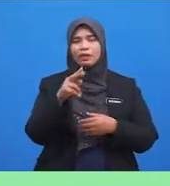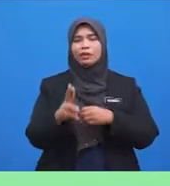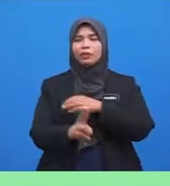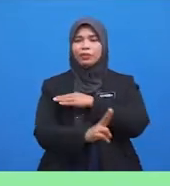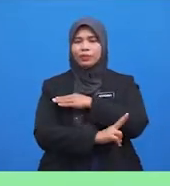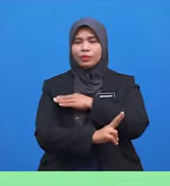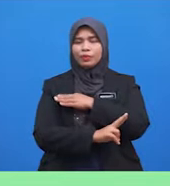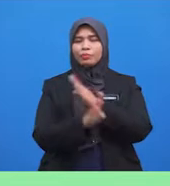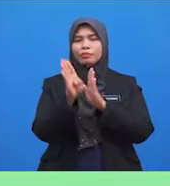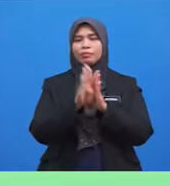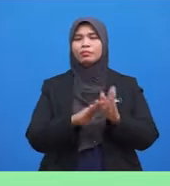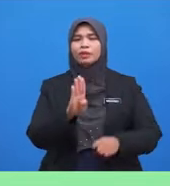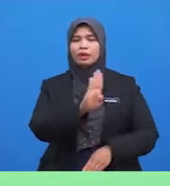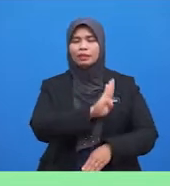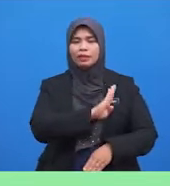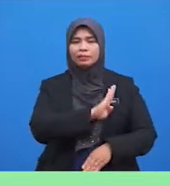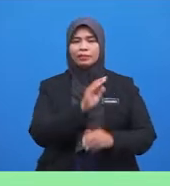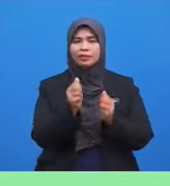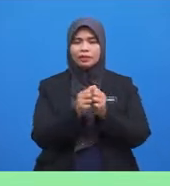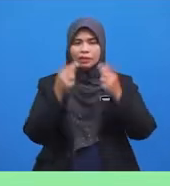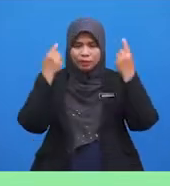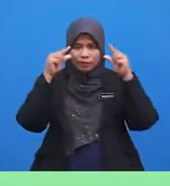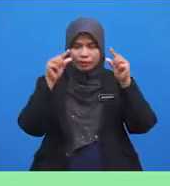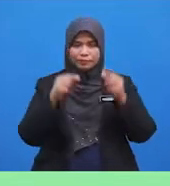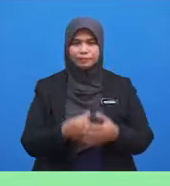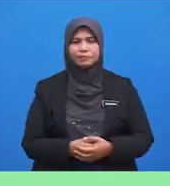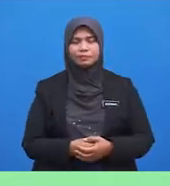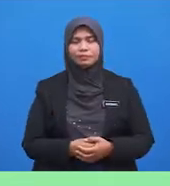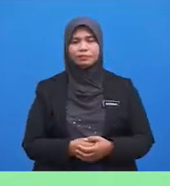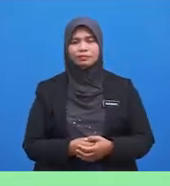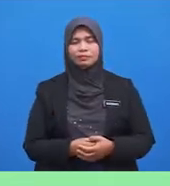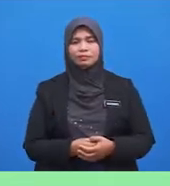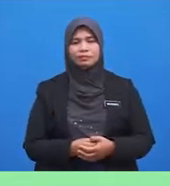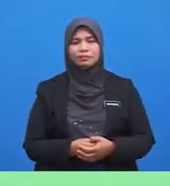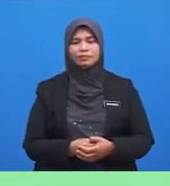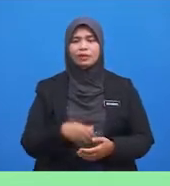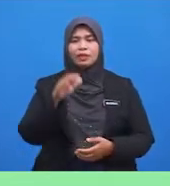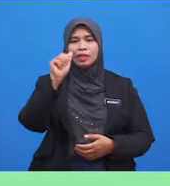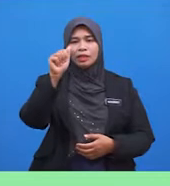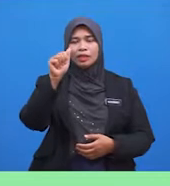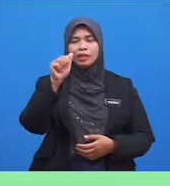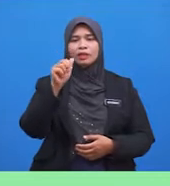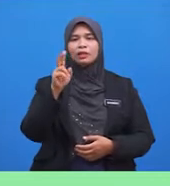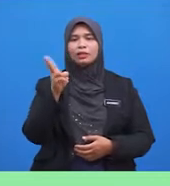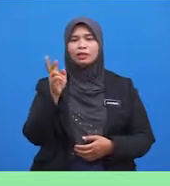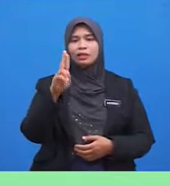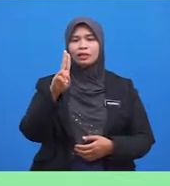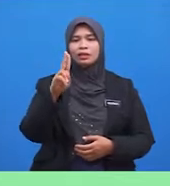Apakah hukum beradab dengan guru? A.